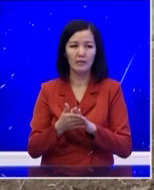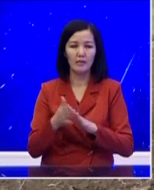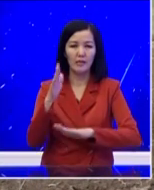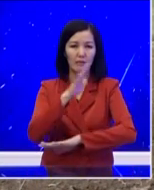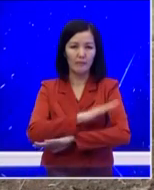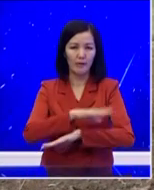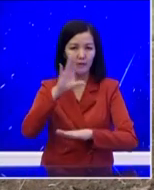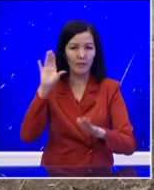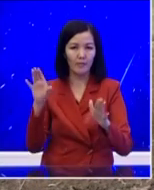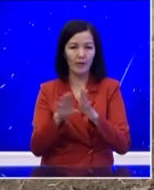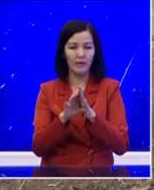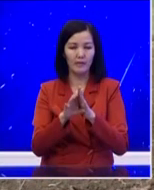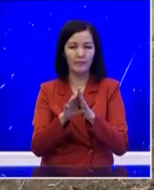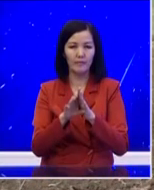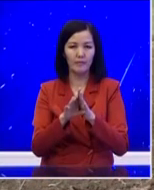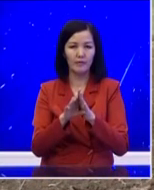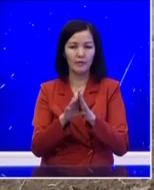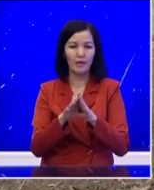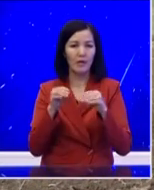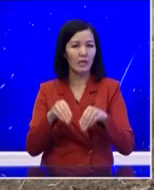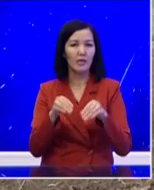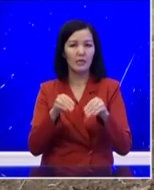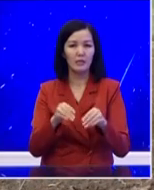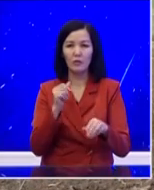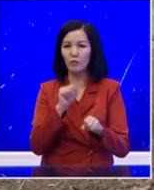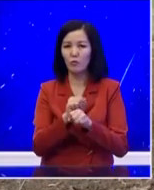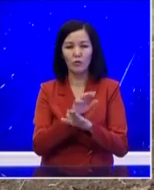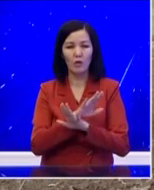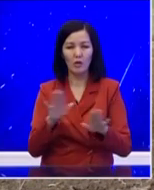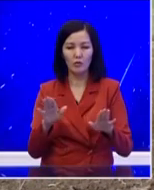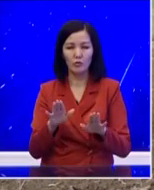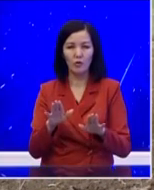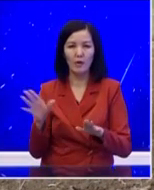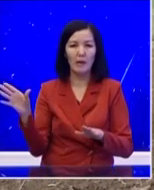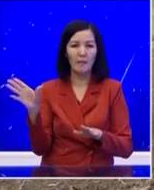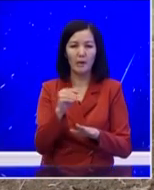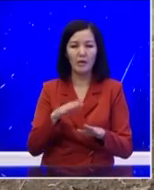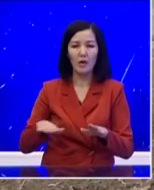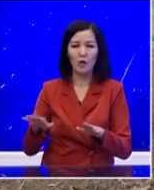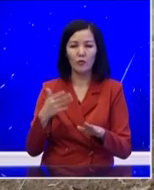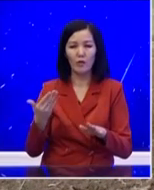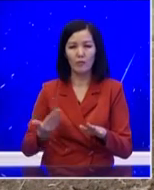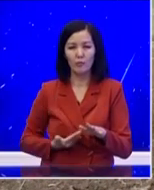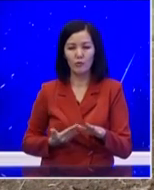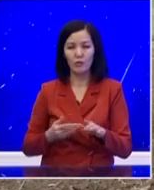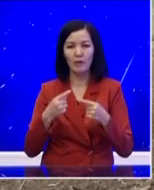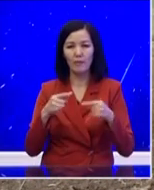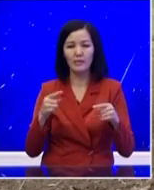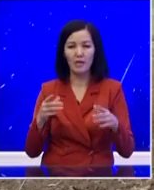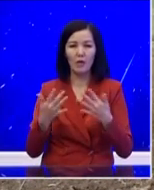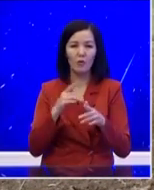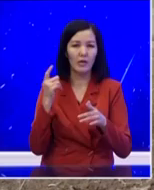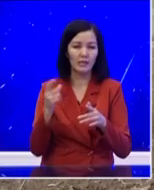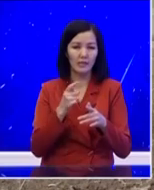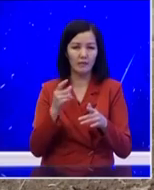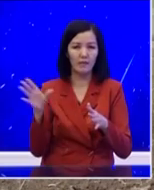отырып егістікті тоқтатқан жоқпыз. Бар аудан бойынша да басқа шаруа